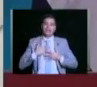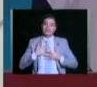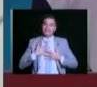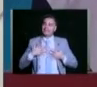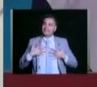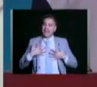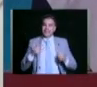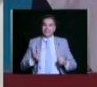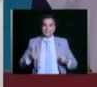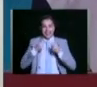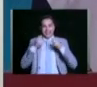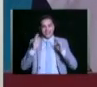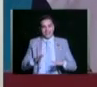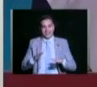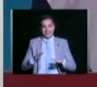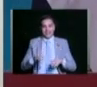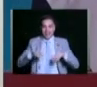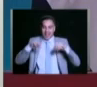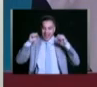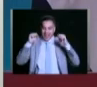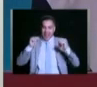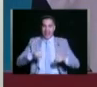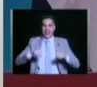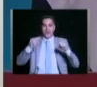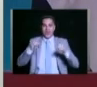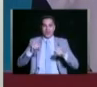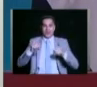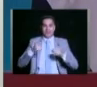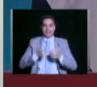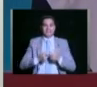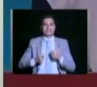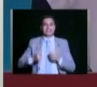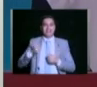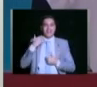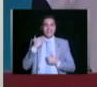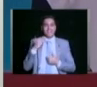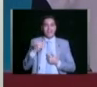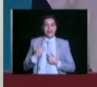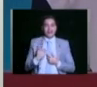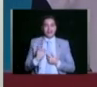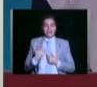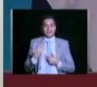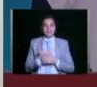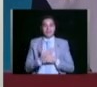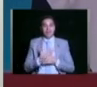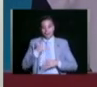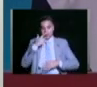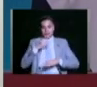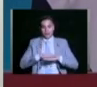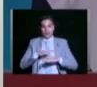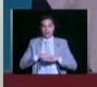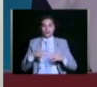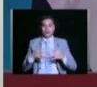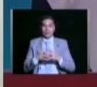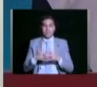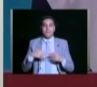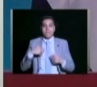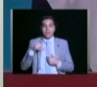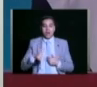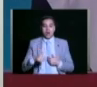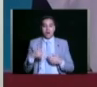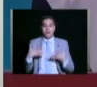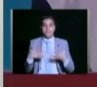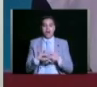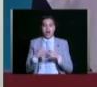تكون مناسبه لاعداد كبيره جدا من الناس وده بنقدر ان احنا نحققه عن طريق ثلاث محاور